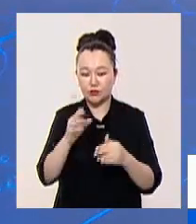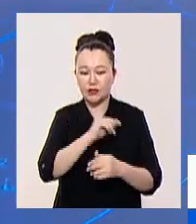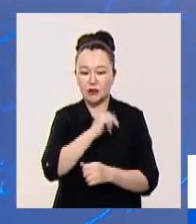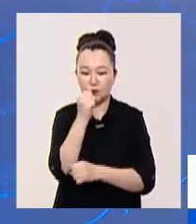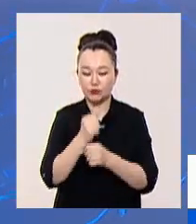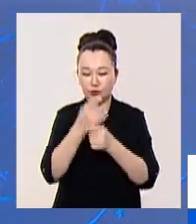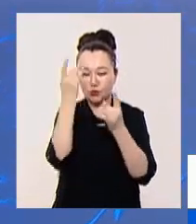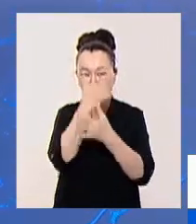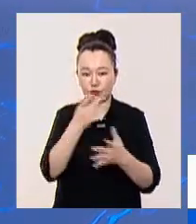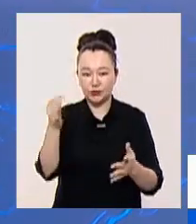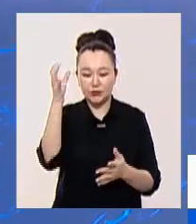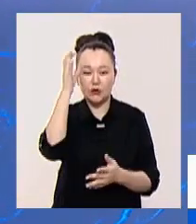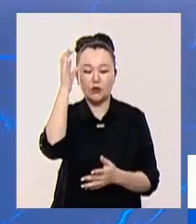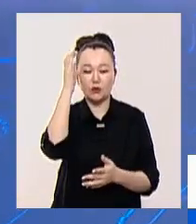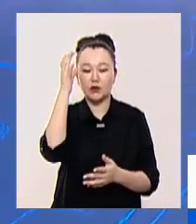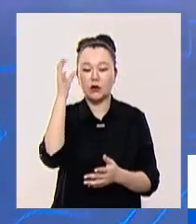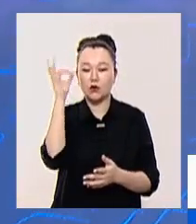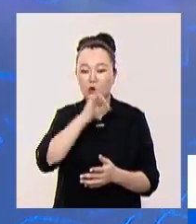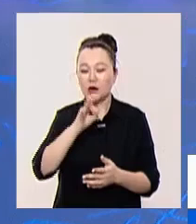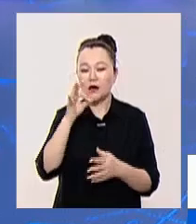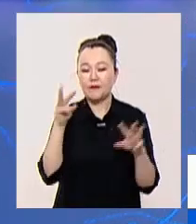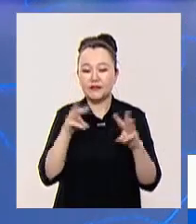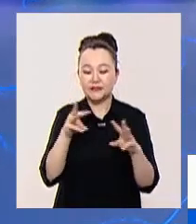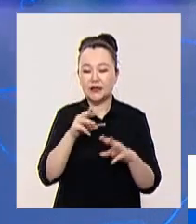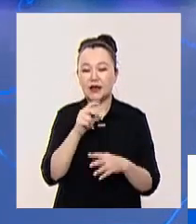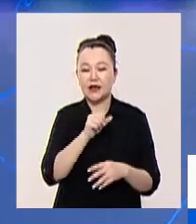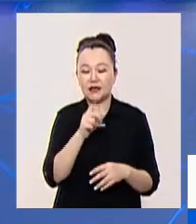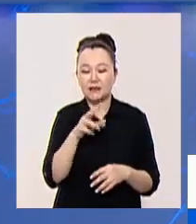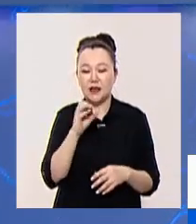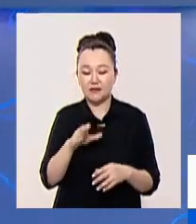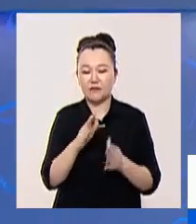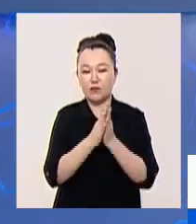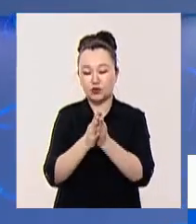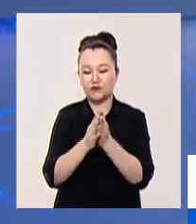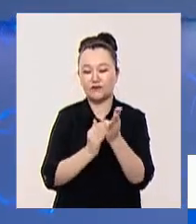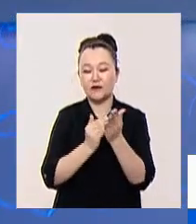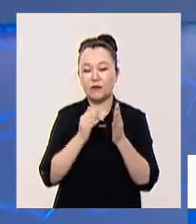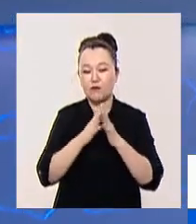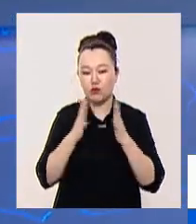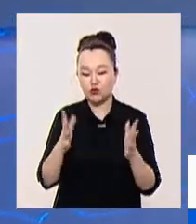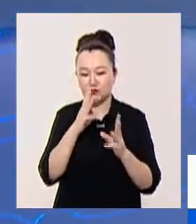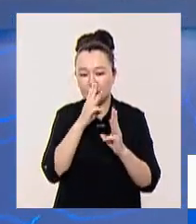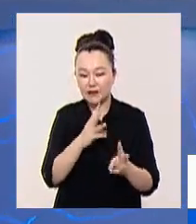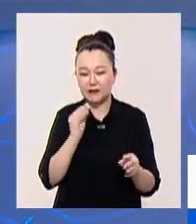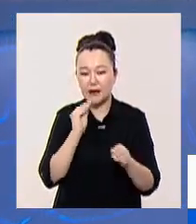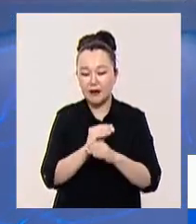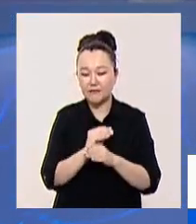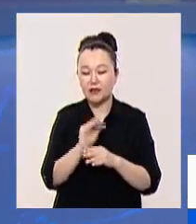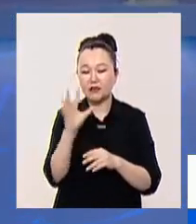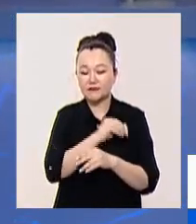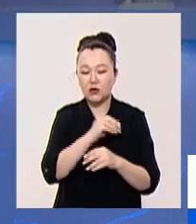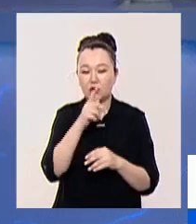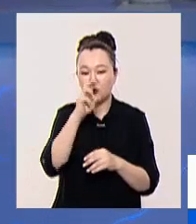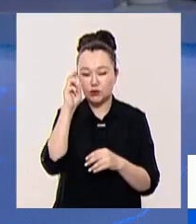работников культуры и науки. Премьер-министр Алихан Смаилов поручил повысить оклады работникам акиматов и отраслевых